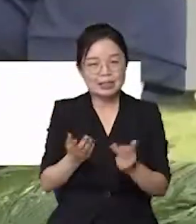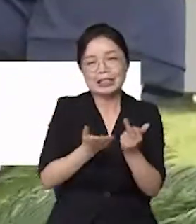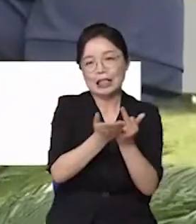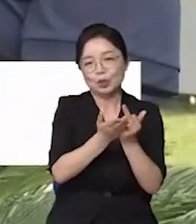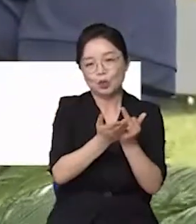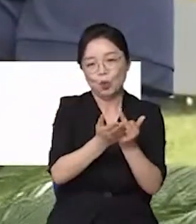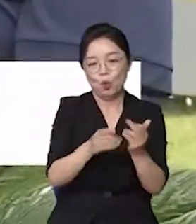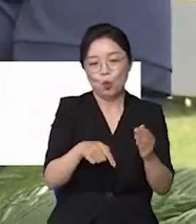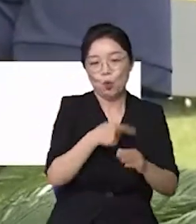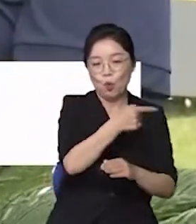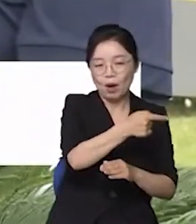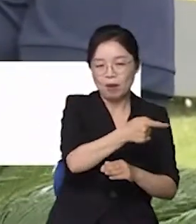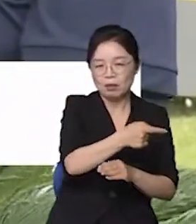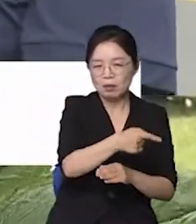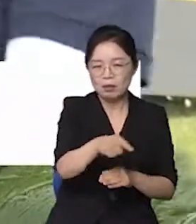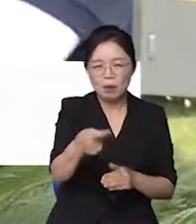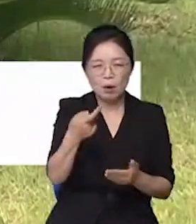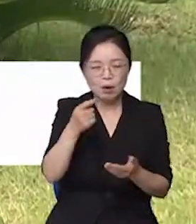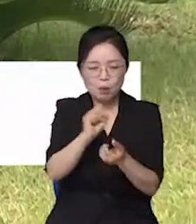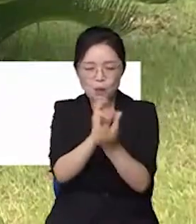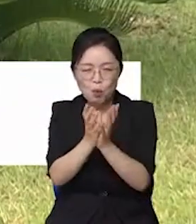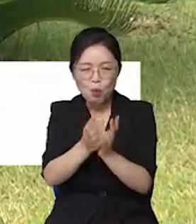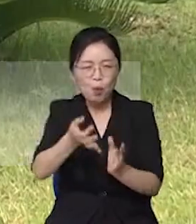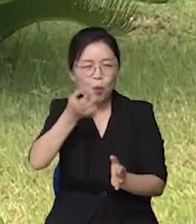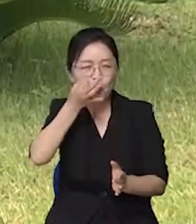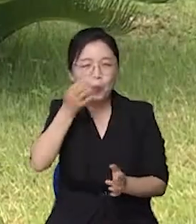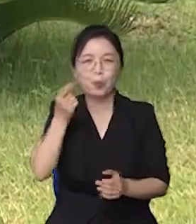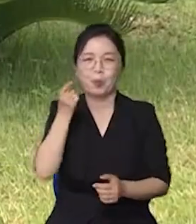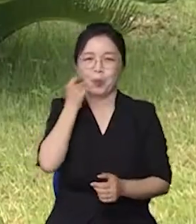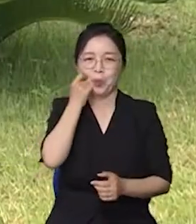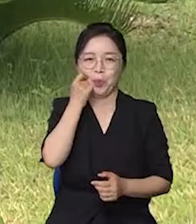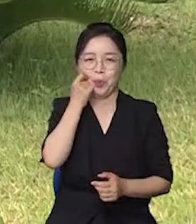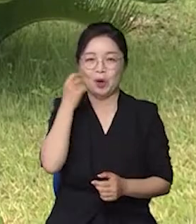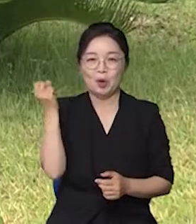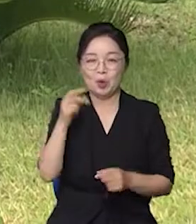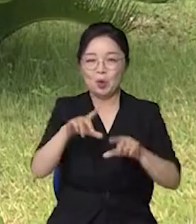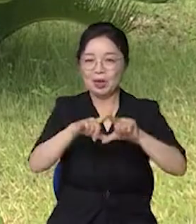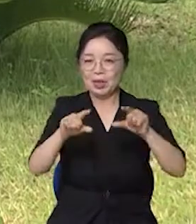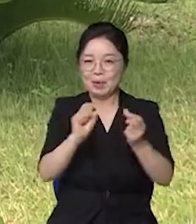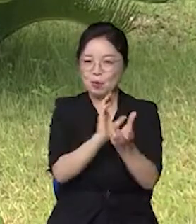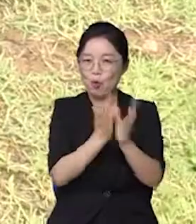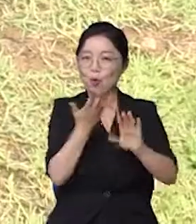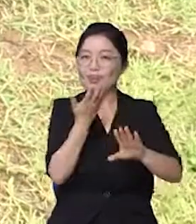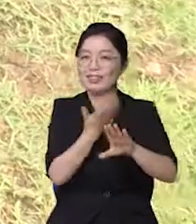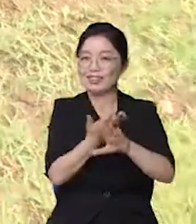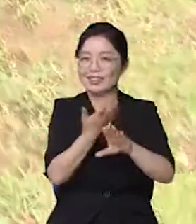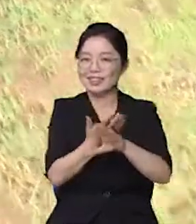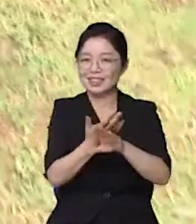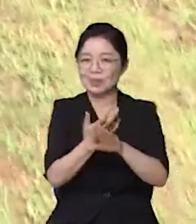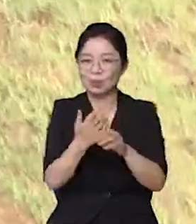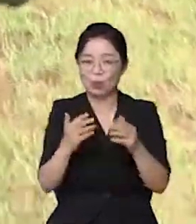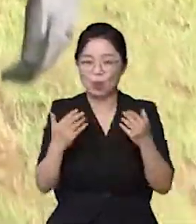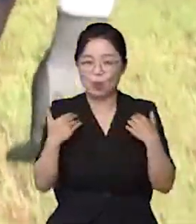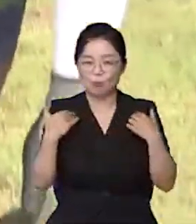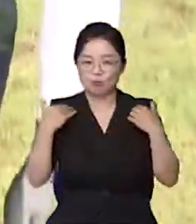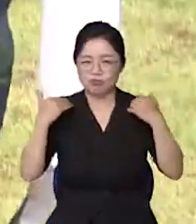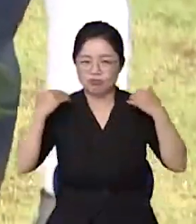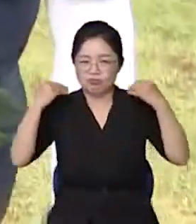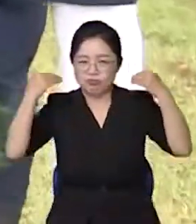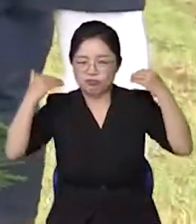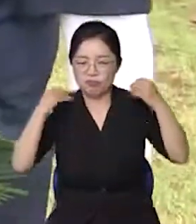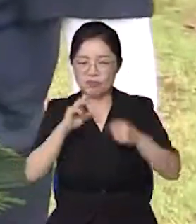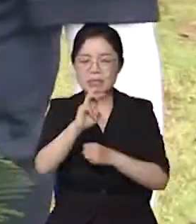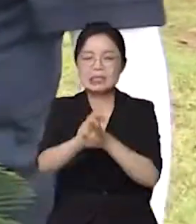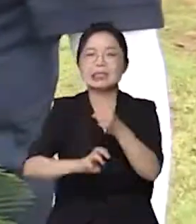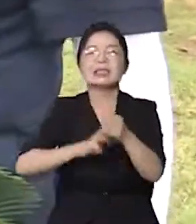이외에서는 꽃을 보기가 매우 드뭅니다. 게다가 일반 식물과 달리 어른 나무가 되기까지 30년